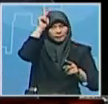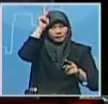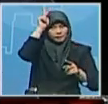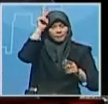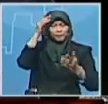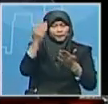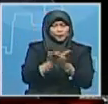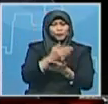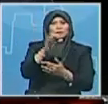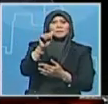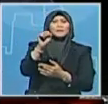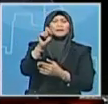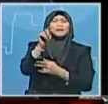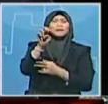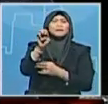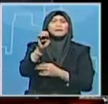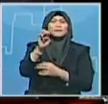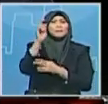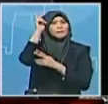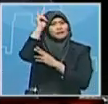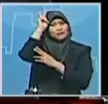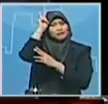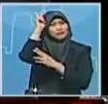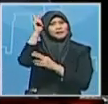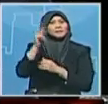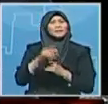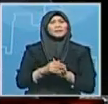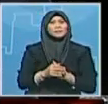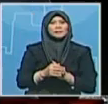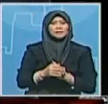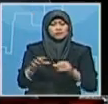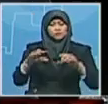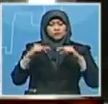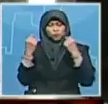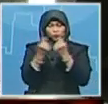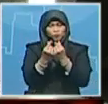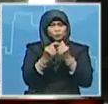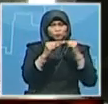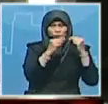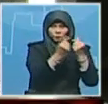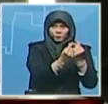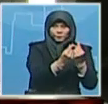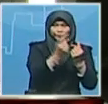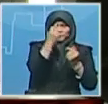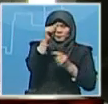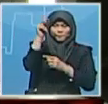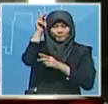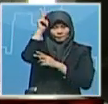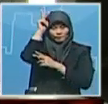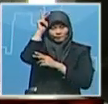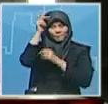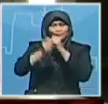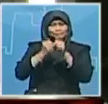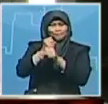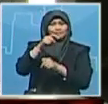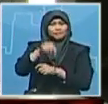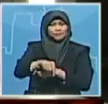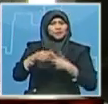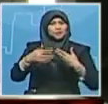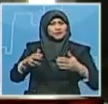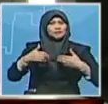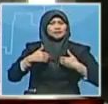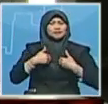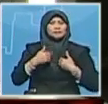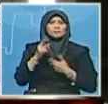Newcastle. Kota Baru, Newcastle. Di Kelantan. Dan pakej-pakej ini untuk Kelantan, tahun-tahun ini kita dah ada satu